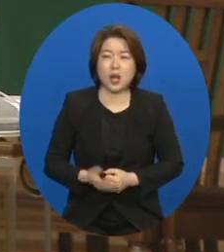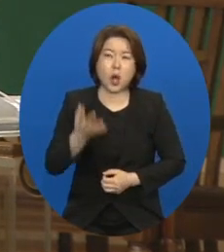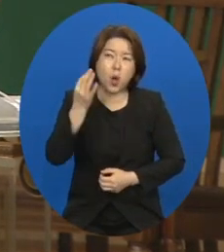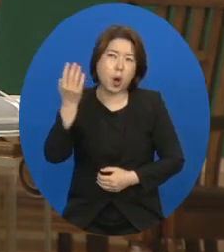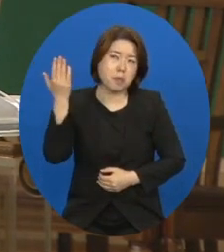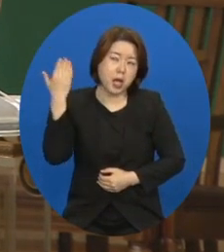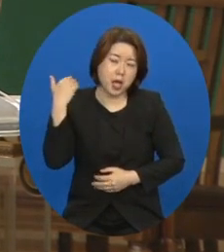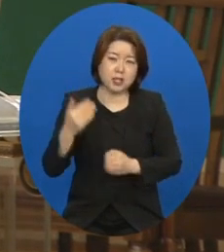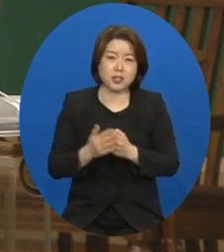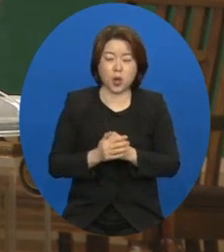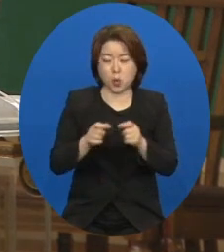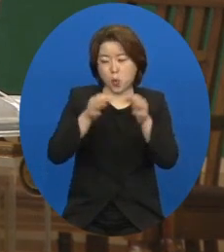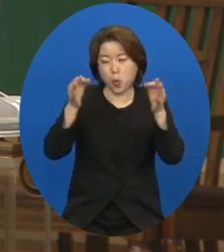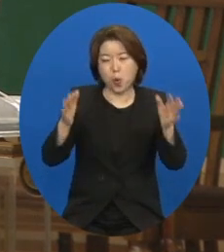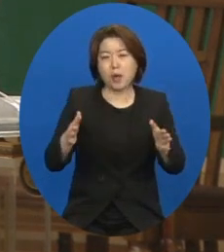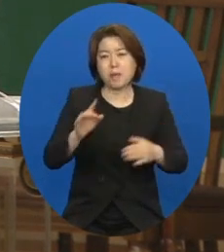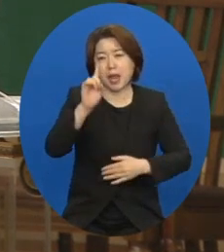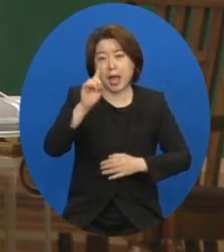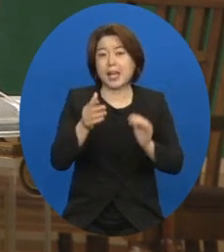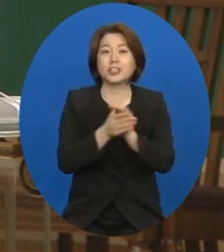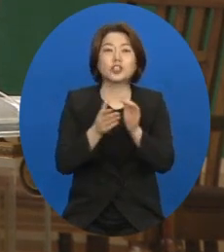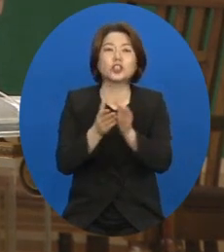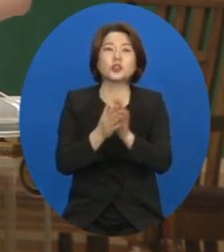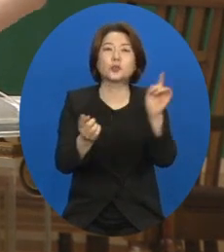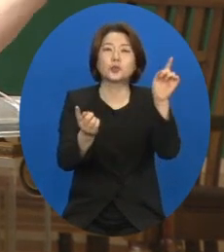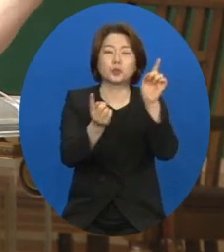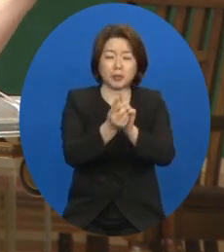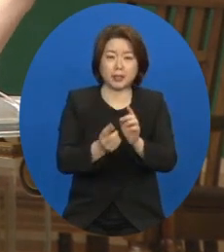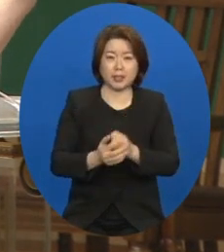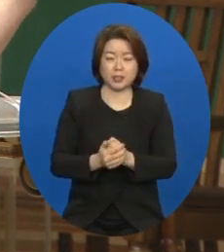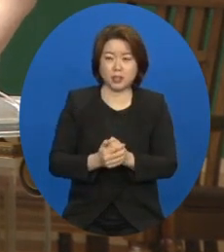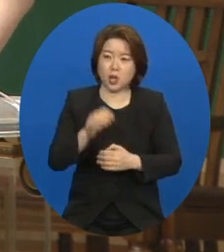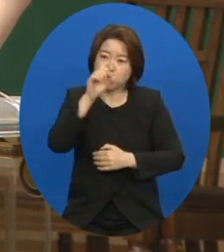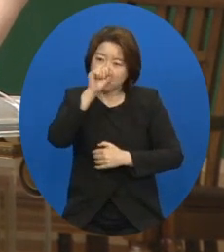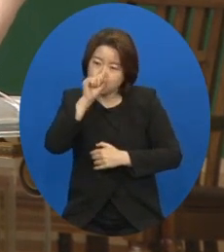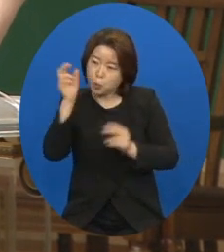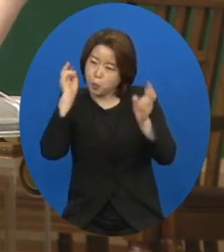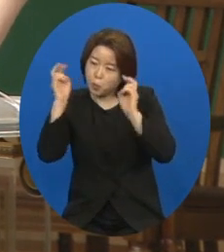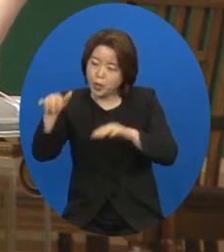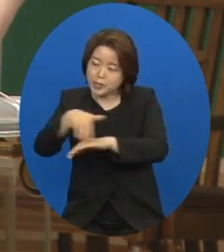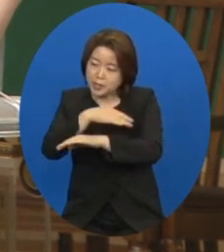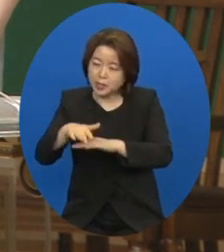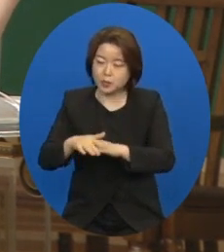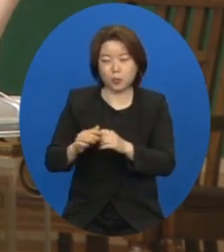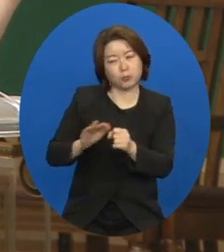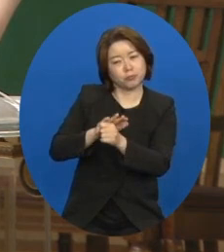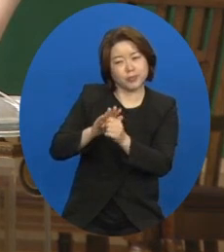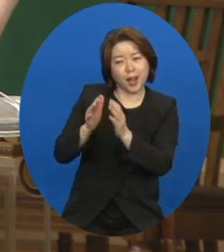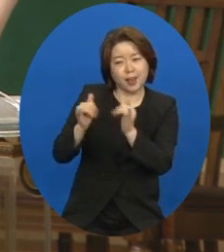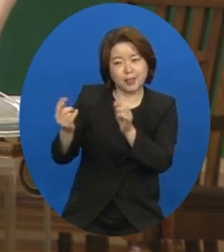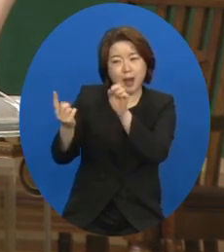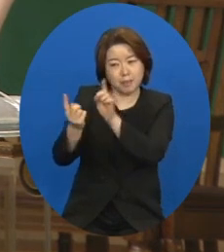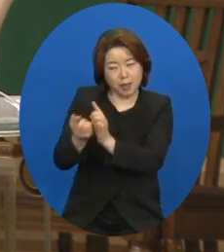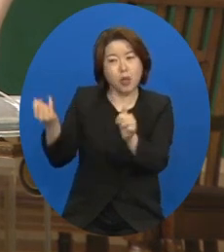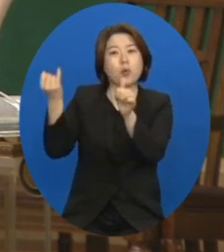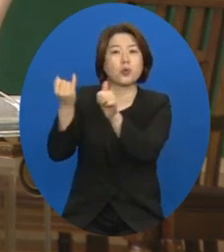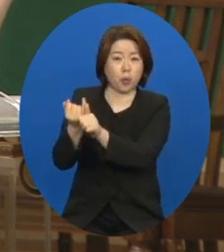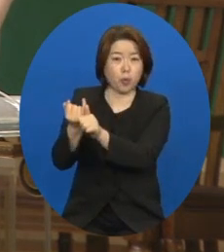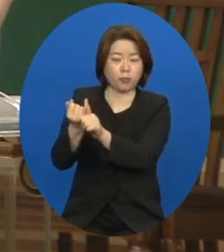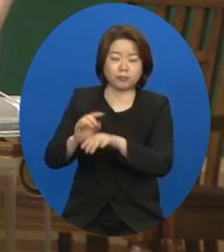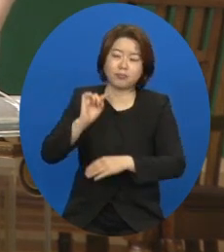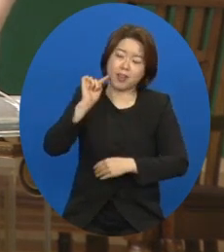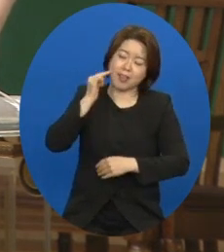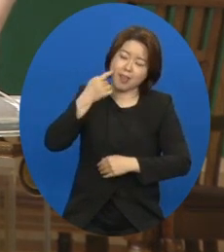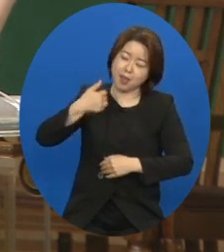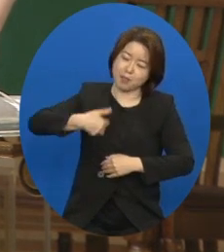전 오랜만에 한 친구를 만났습니다. 좋은 직장에 다니며 사랑하는 사람을 만나 결혼을 하고